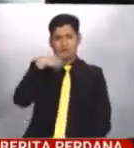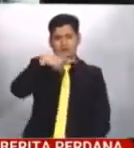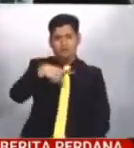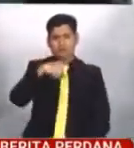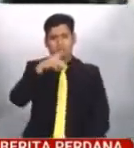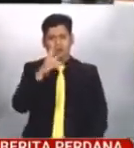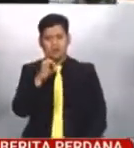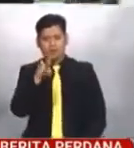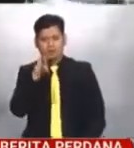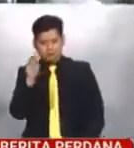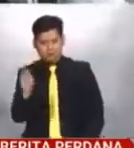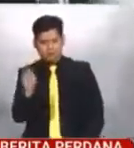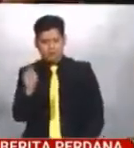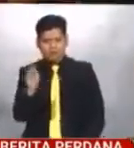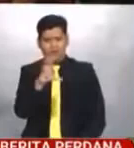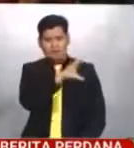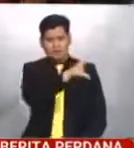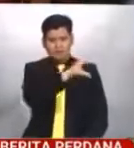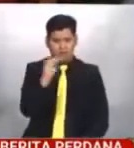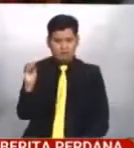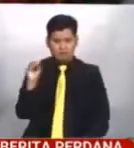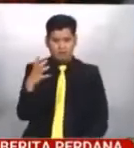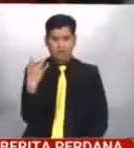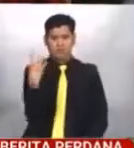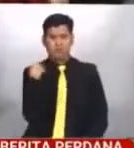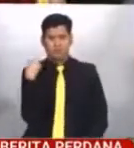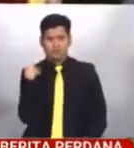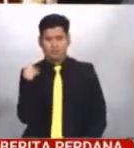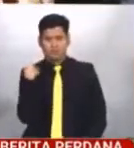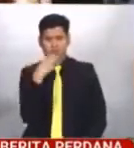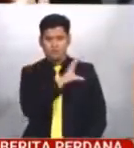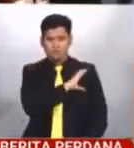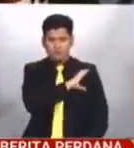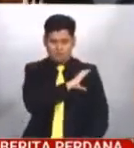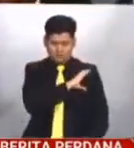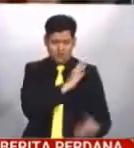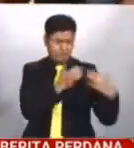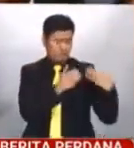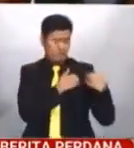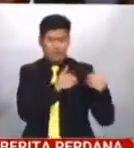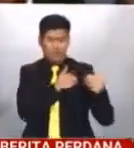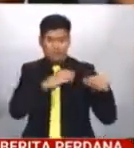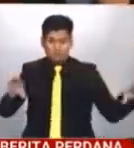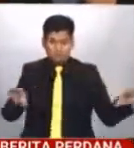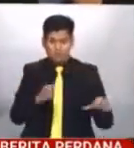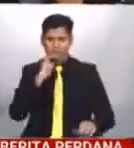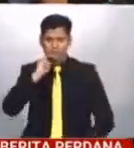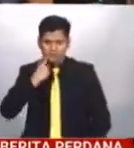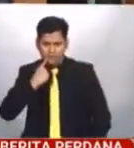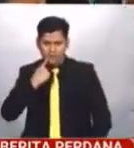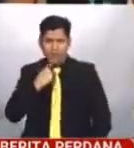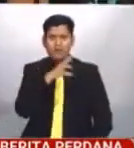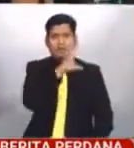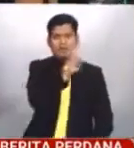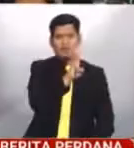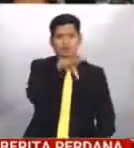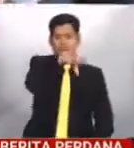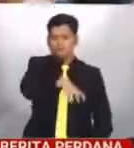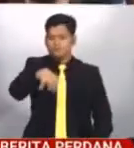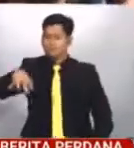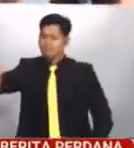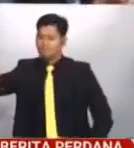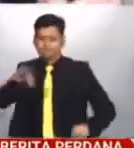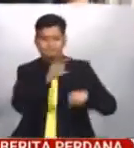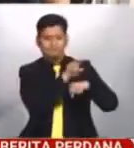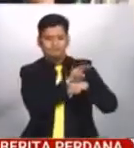Bagi pegawai subtek, Inspektor Wira Idris, tanggungjawab yang digalas diambil serius. Menempatkan 6 lokasi pemantauan